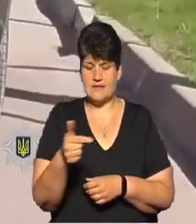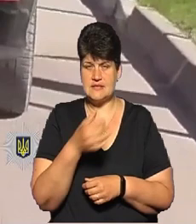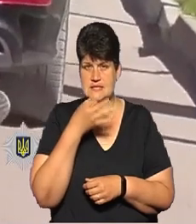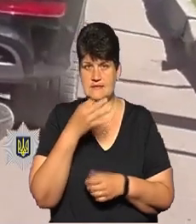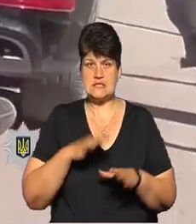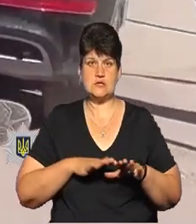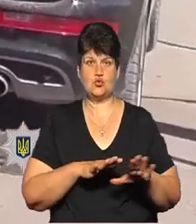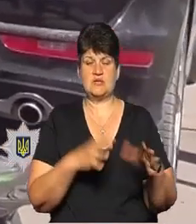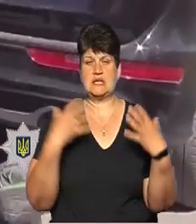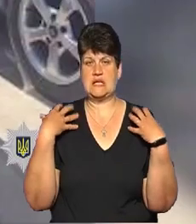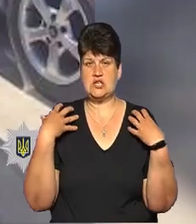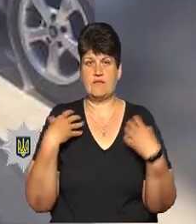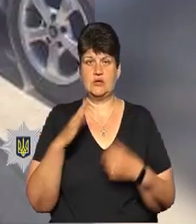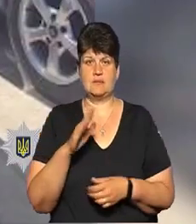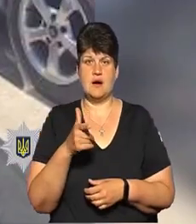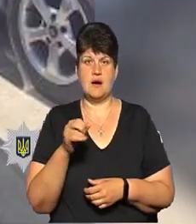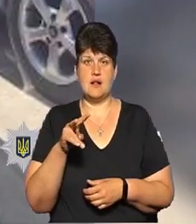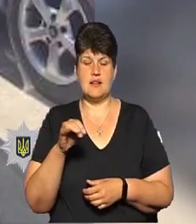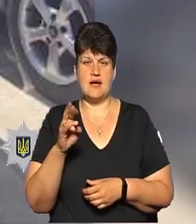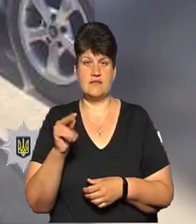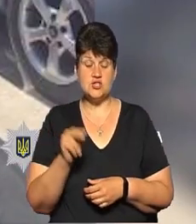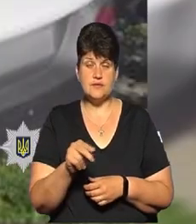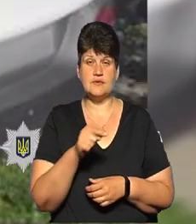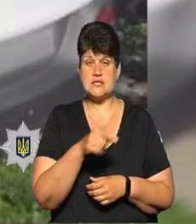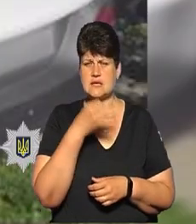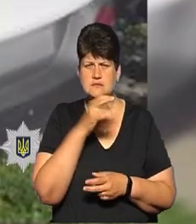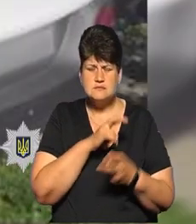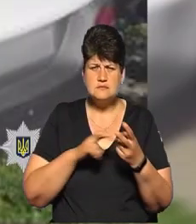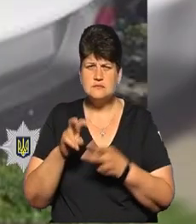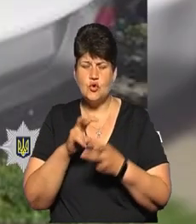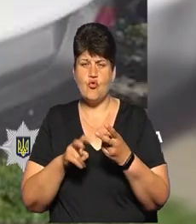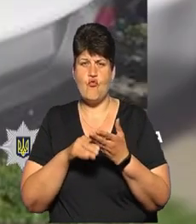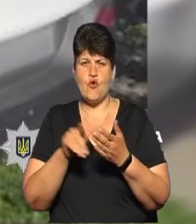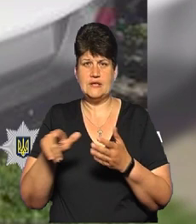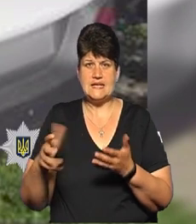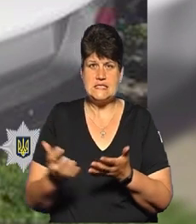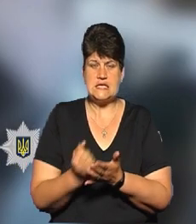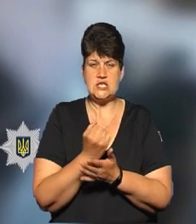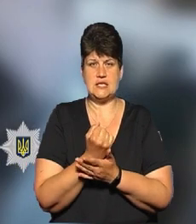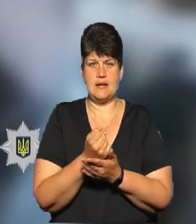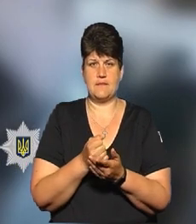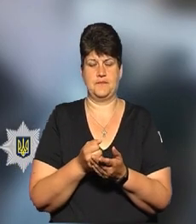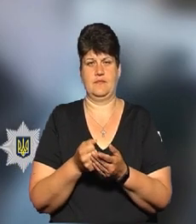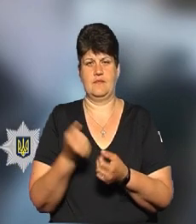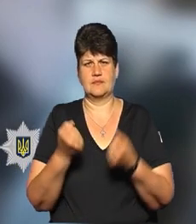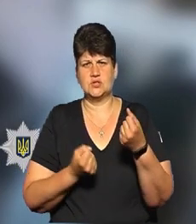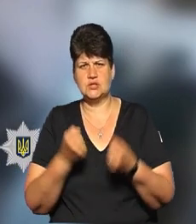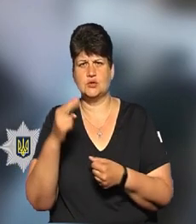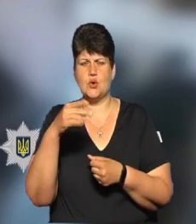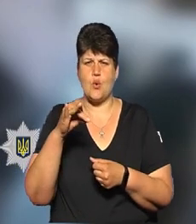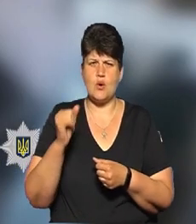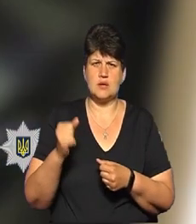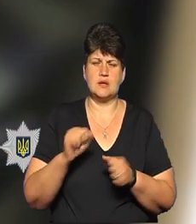Нацполіції області Володимир Галевич. За його словами, під час обшуків у волонтерів знайшли декілька позашляховиків, дрони та